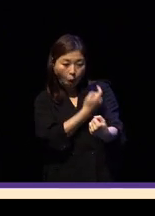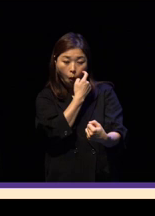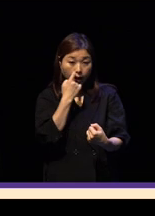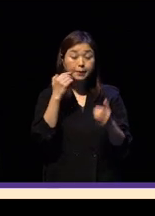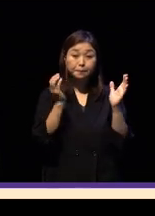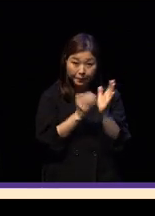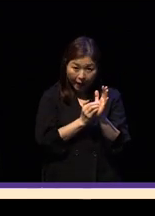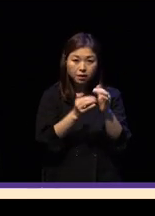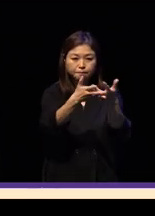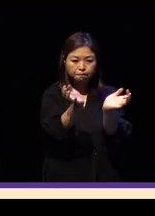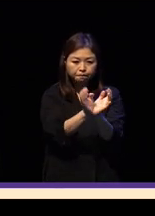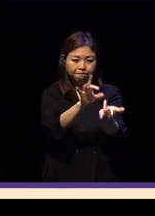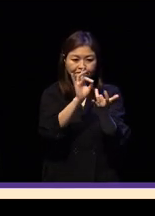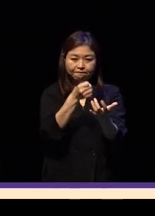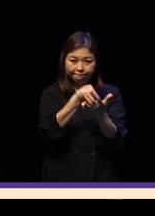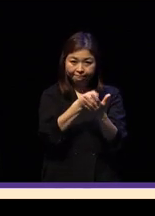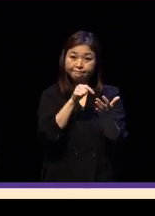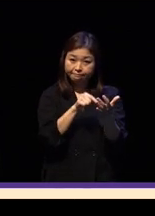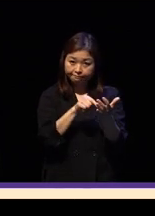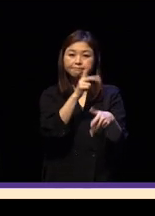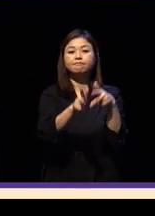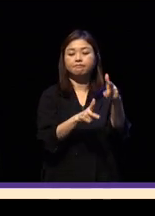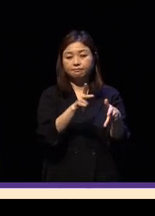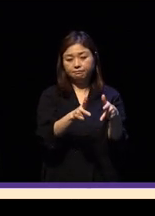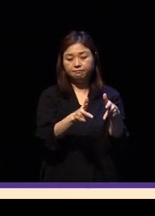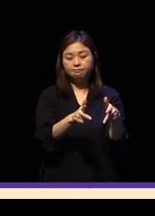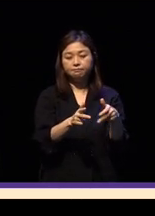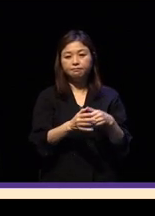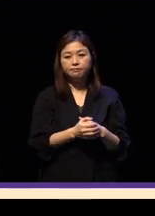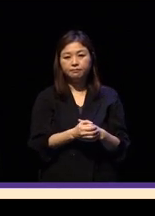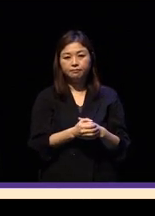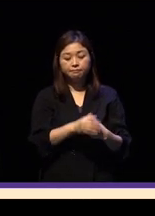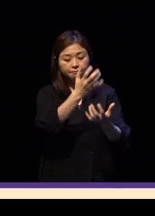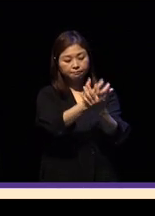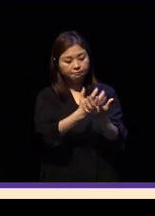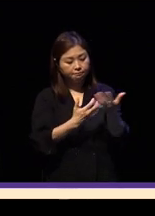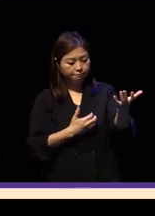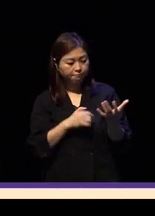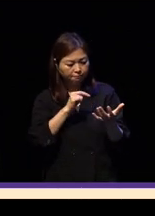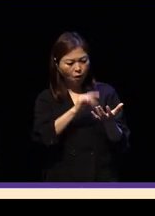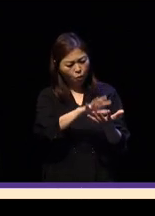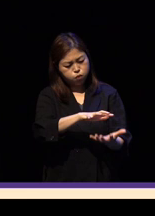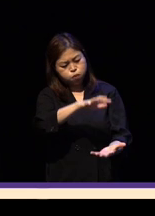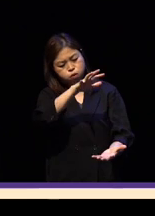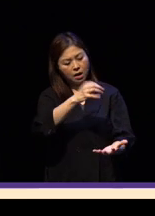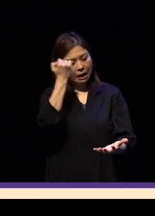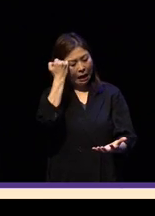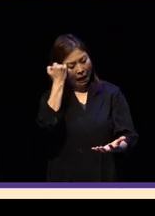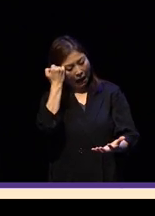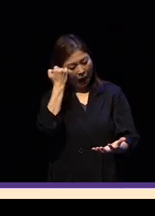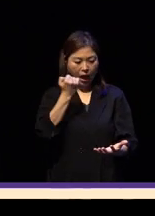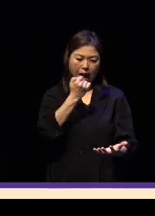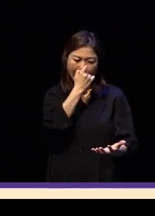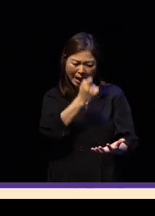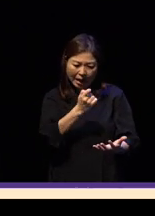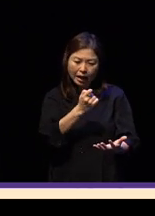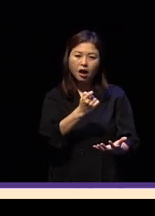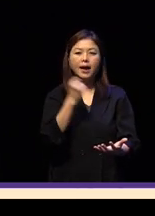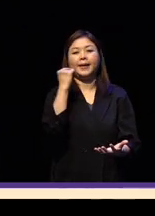그러한 단체들을 선발하는 그런 사업인 만큼 제출 서류가 꽤나 복잡하고